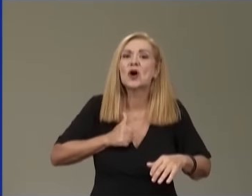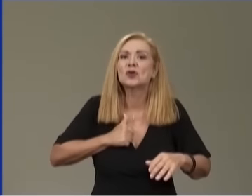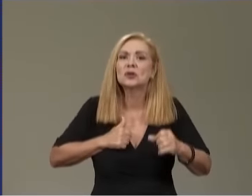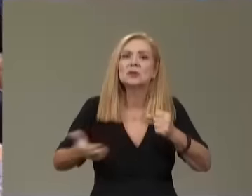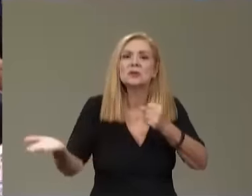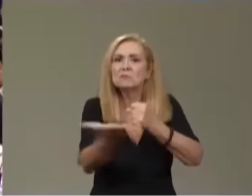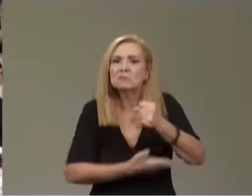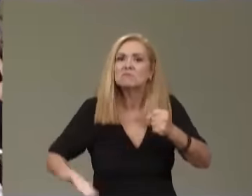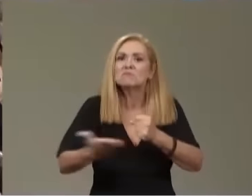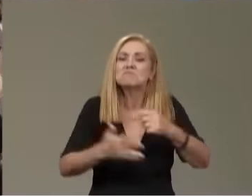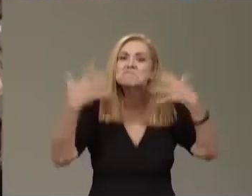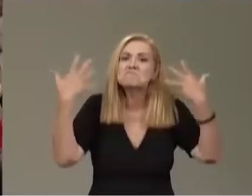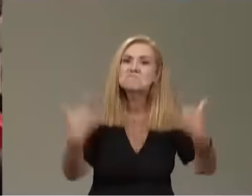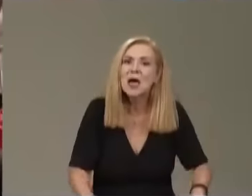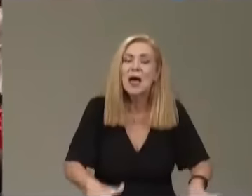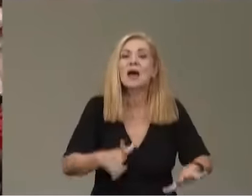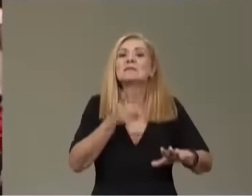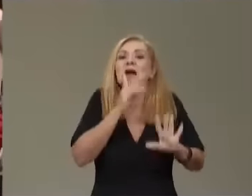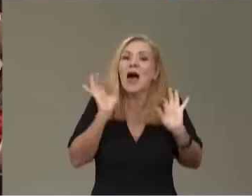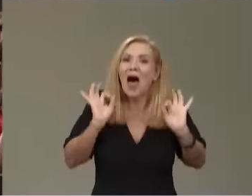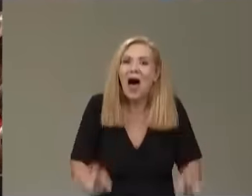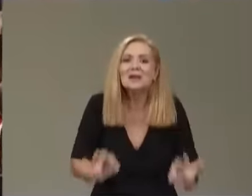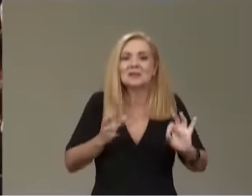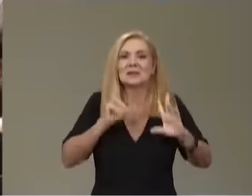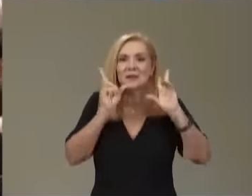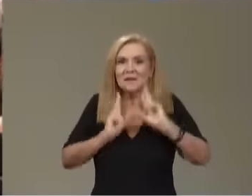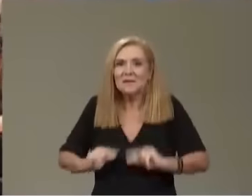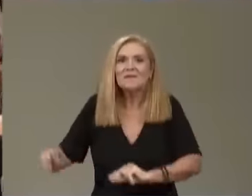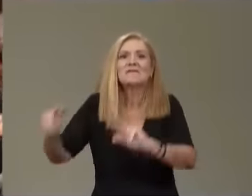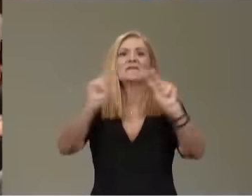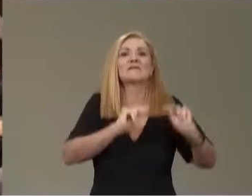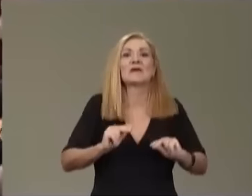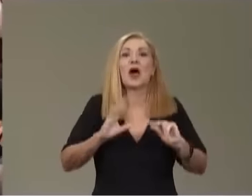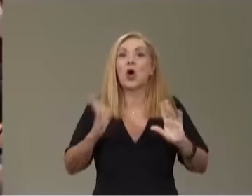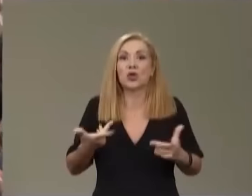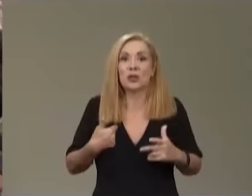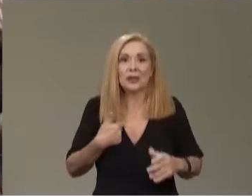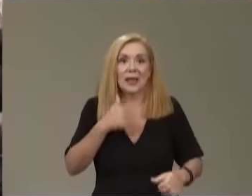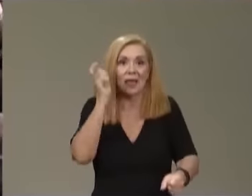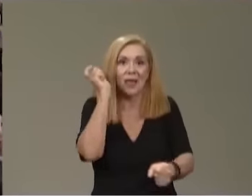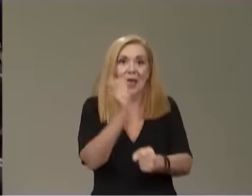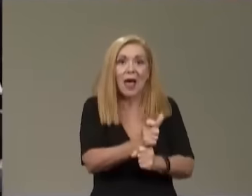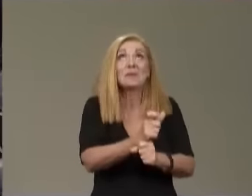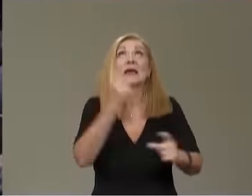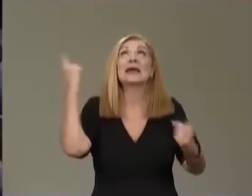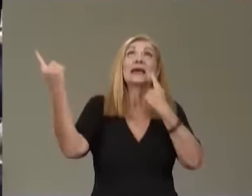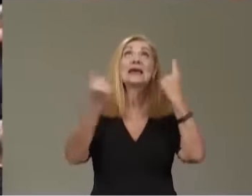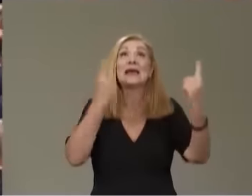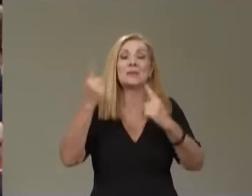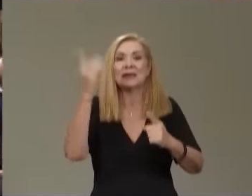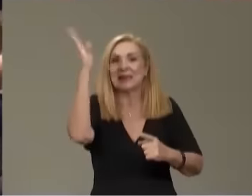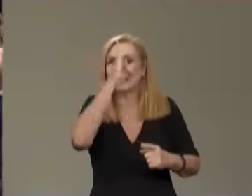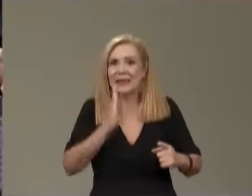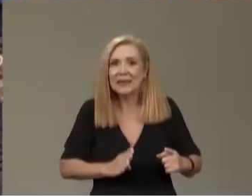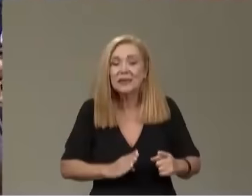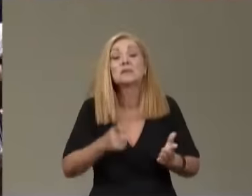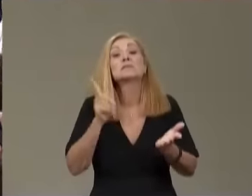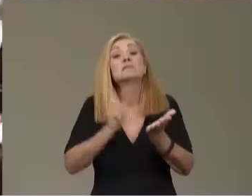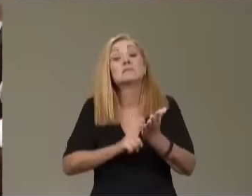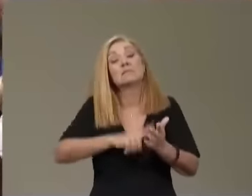κοινό κλίμα, κοινό κτήμα, ότι η άμυνα απέναντι στην κλιματική κρίση απαιτεί